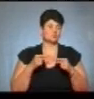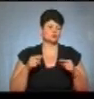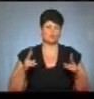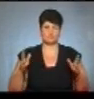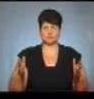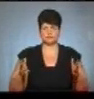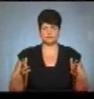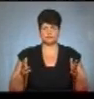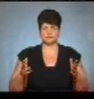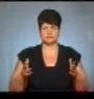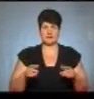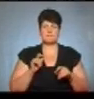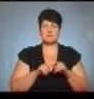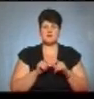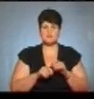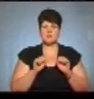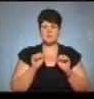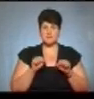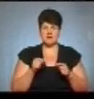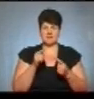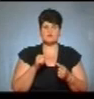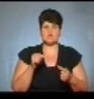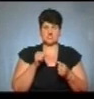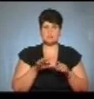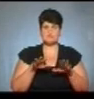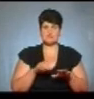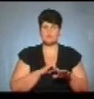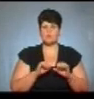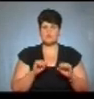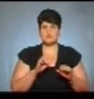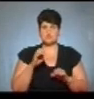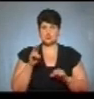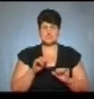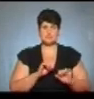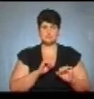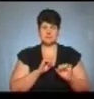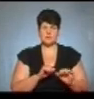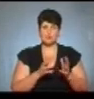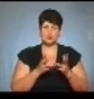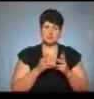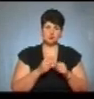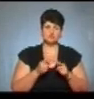Будь-кому, але перевірка права визначає місцеве управління соціального захисту, чи по розрахунку,